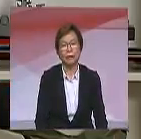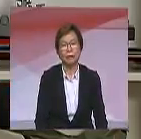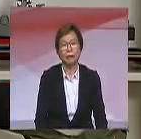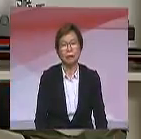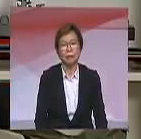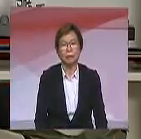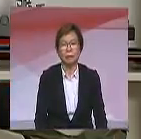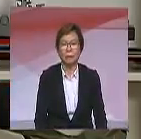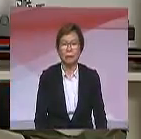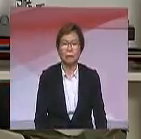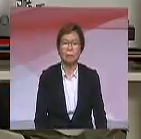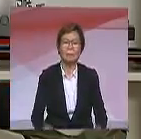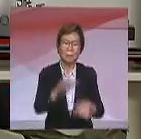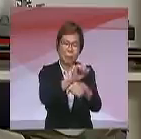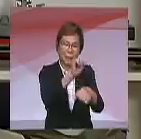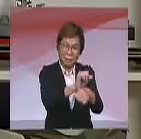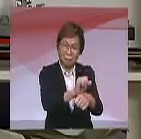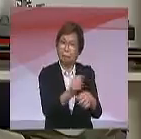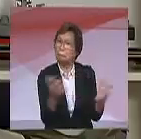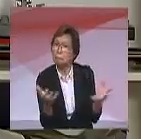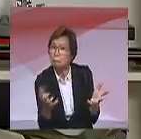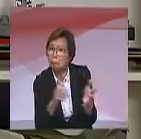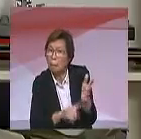Antara jenis pekerjaan yang terlibat